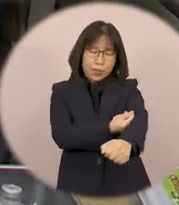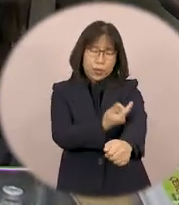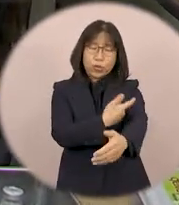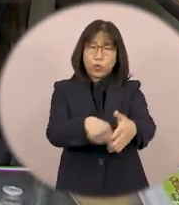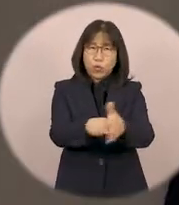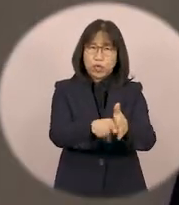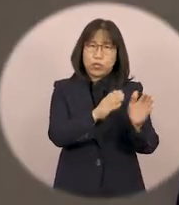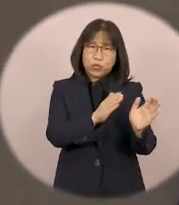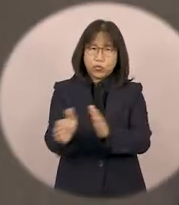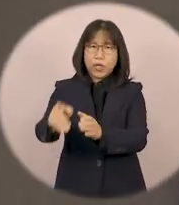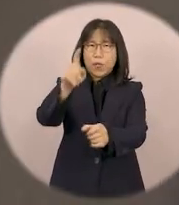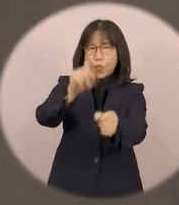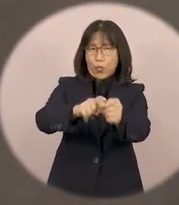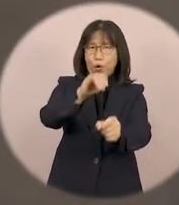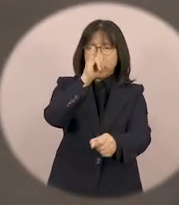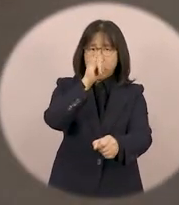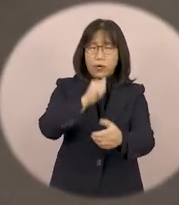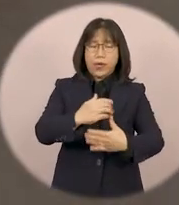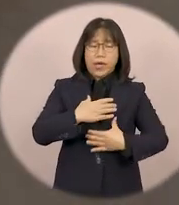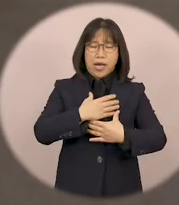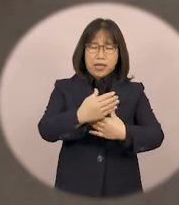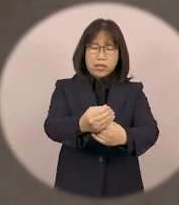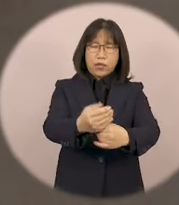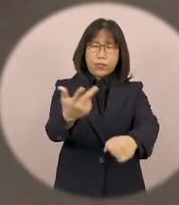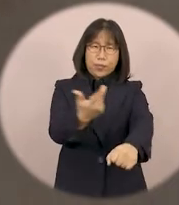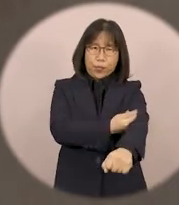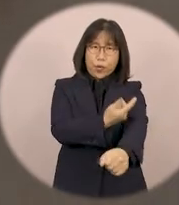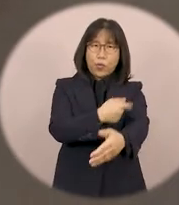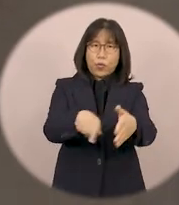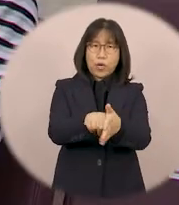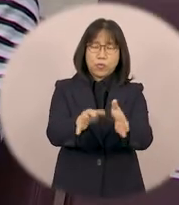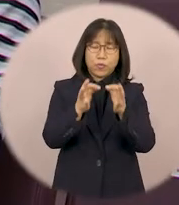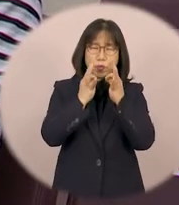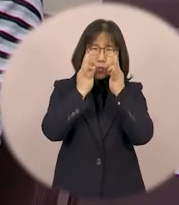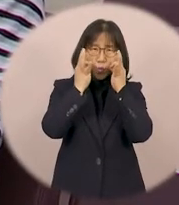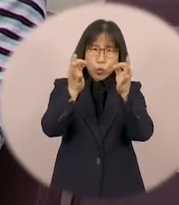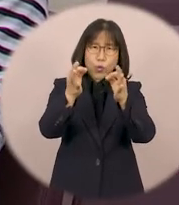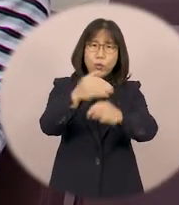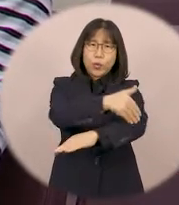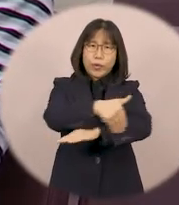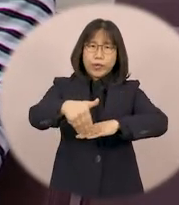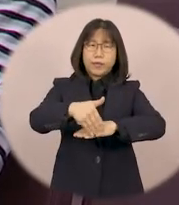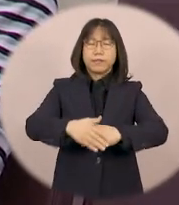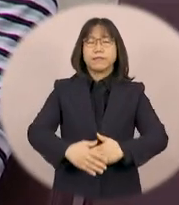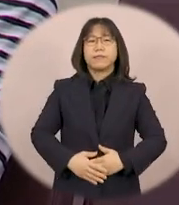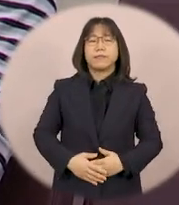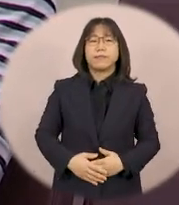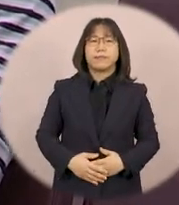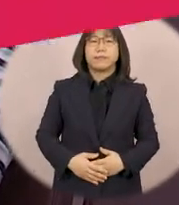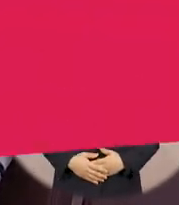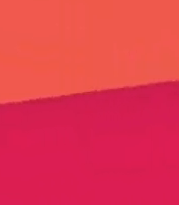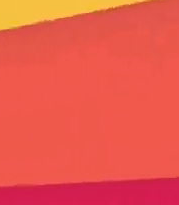보다 철저하게 준비해 안전한 예방접종 환경을 만드는데 최선을 다할 예정입니다